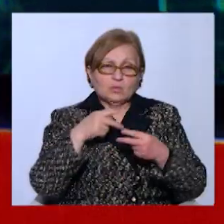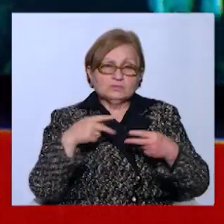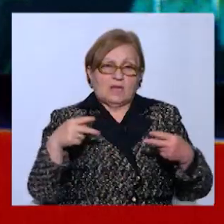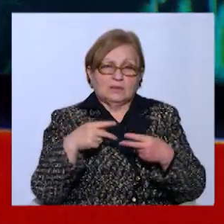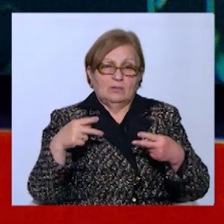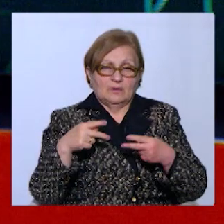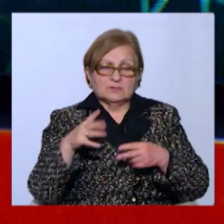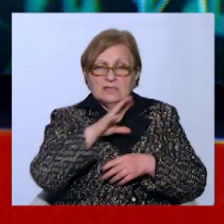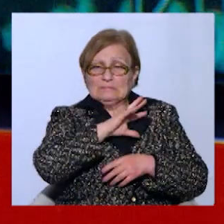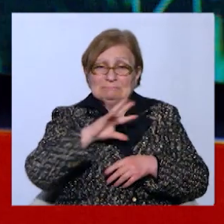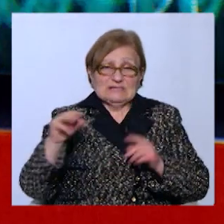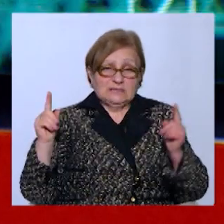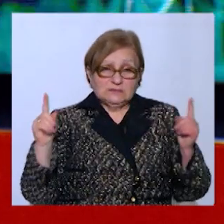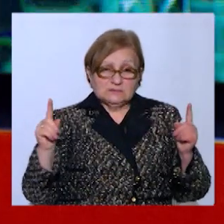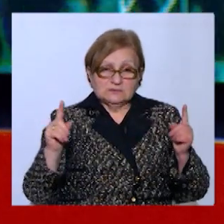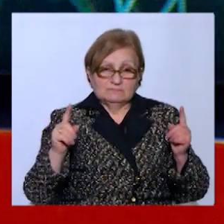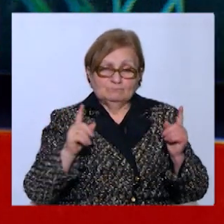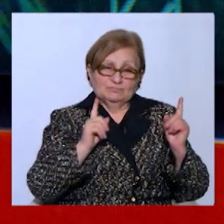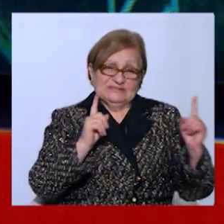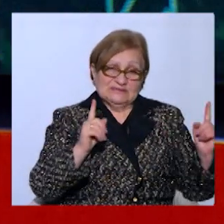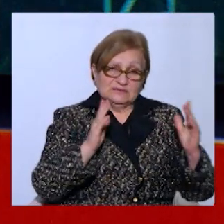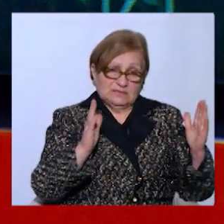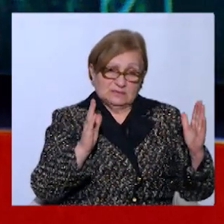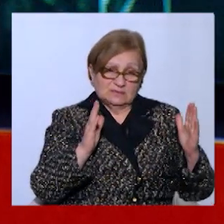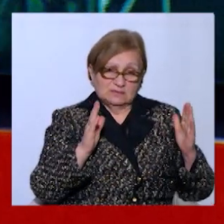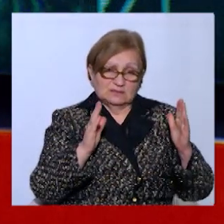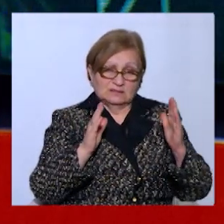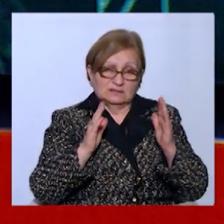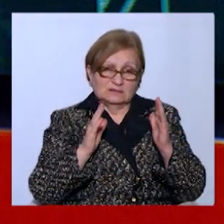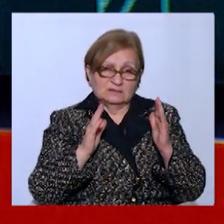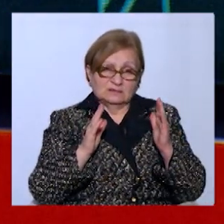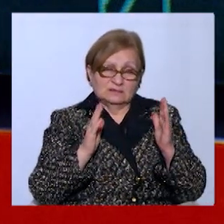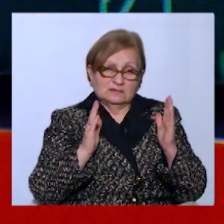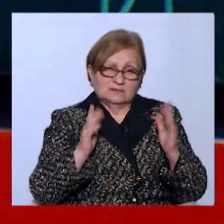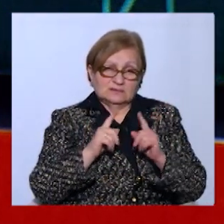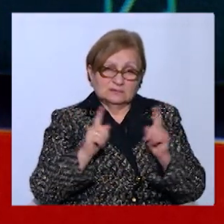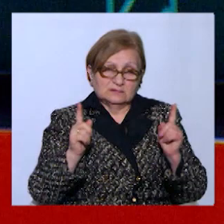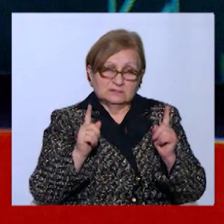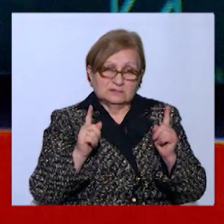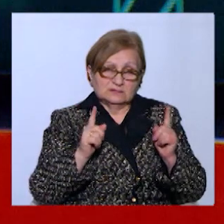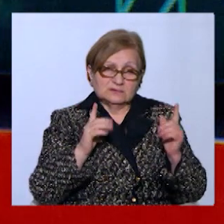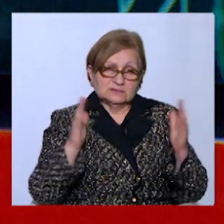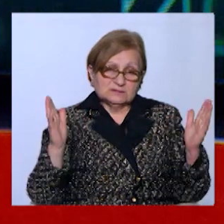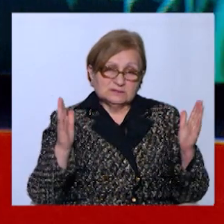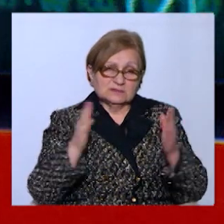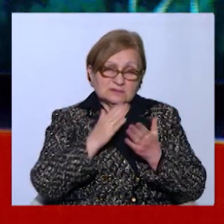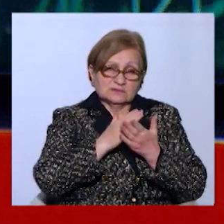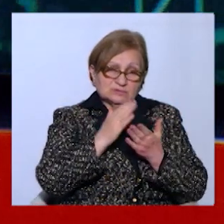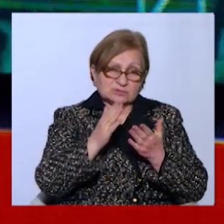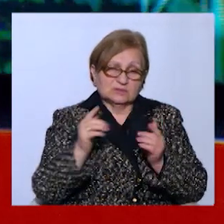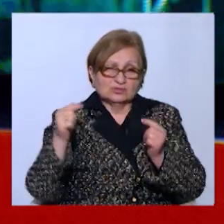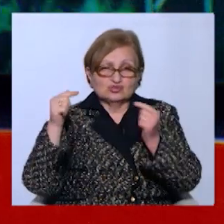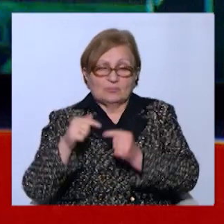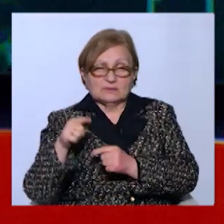თლიანი სიგრძე დიდი მონაკვეთი გავყოთ დიდ ნაწილთან უნდა უდიდეს აი დიდი ანუ დიდი ნაწილის შეფარდება